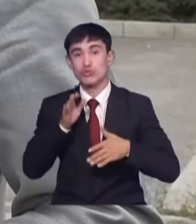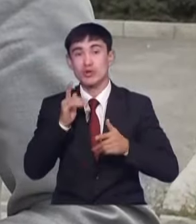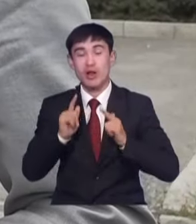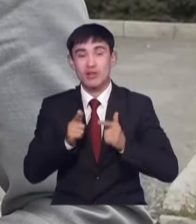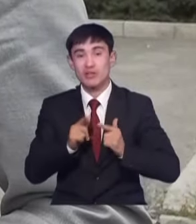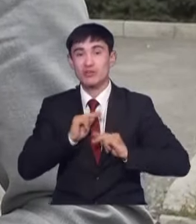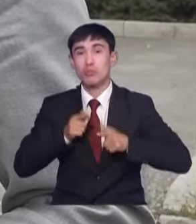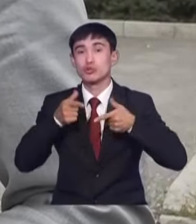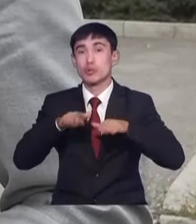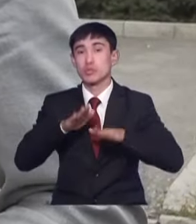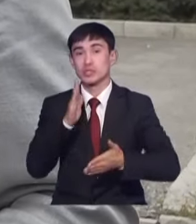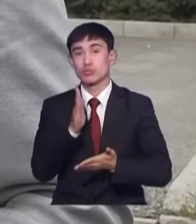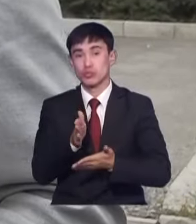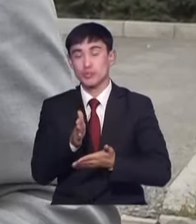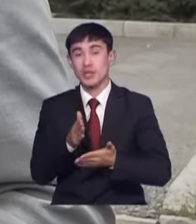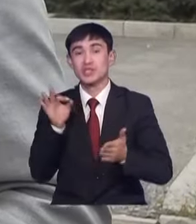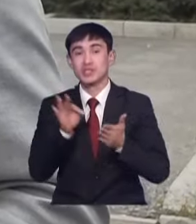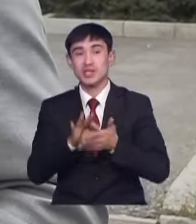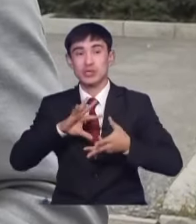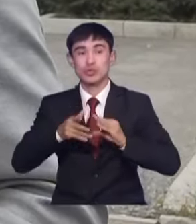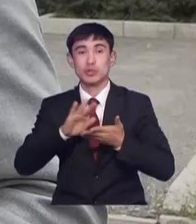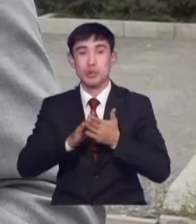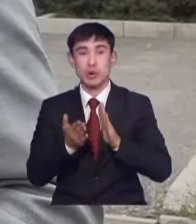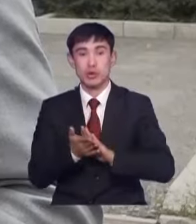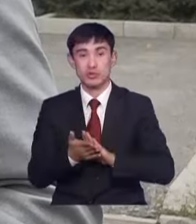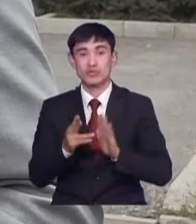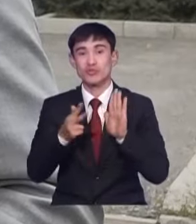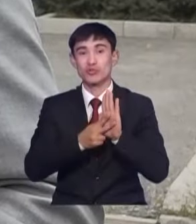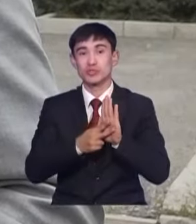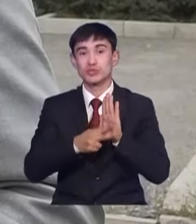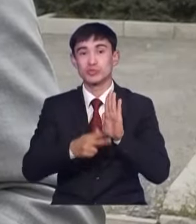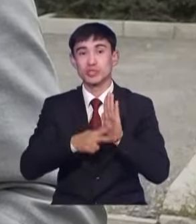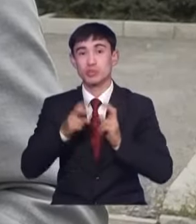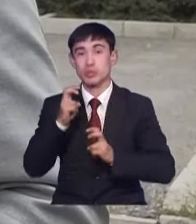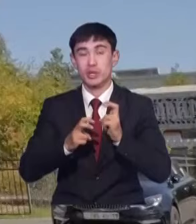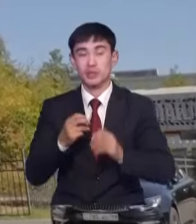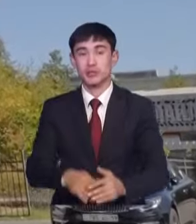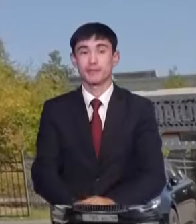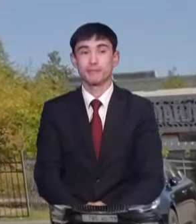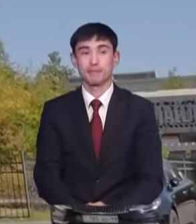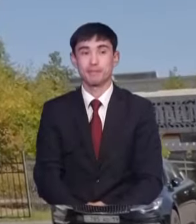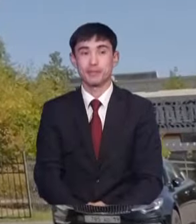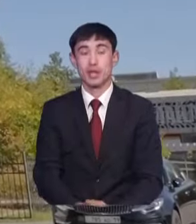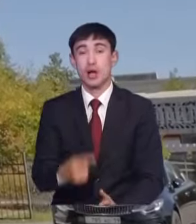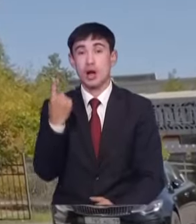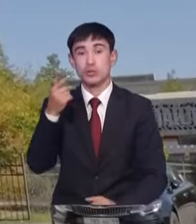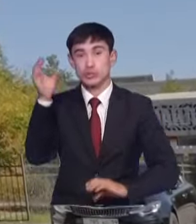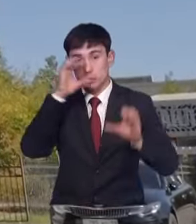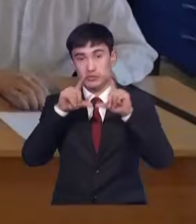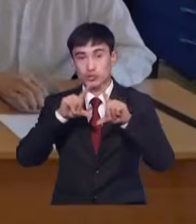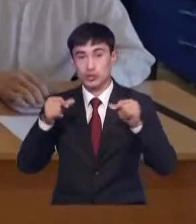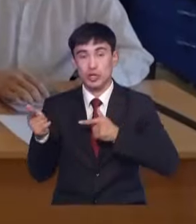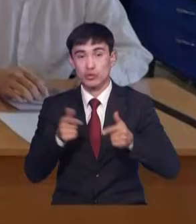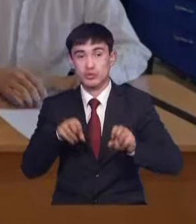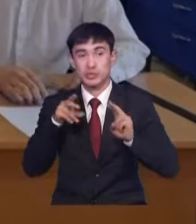Рова рабочее ме с этой целью заключены меморандумы с предприятиями одно из образовательных учреждений